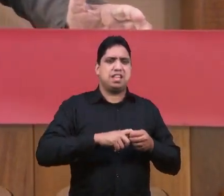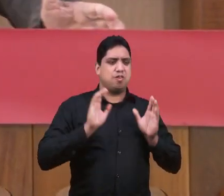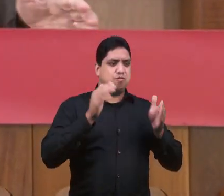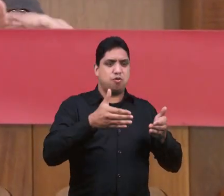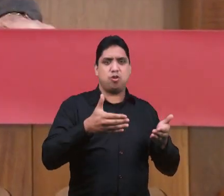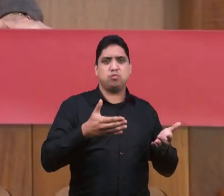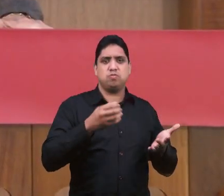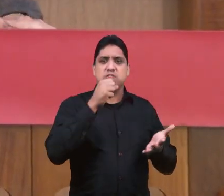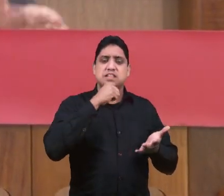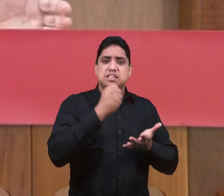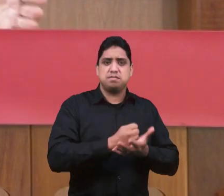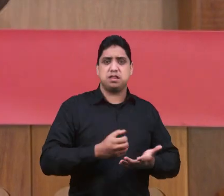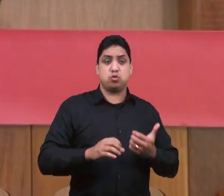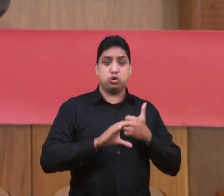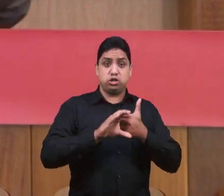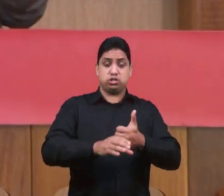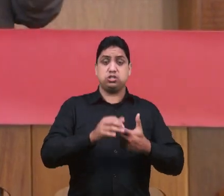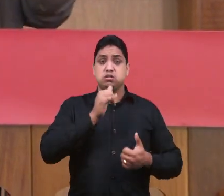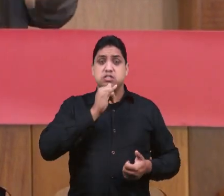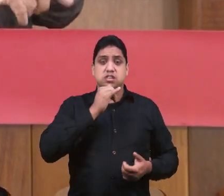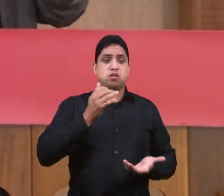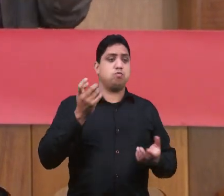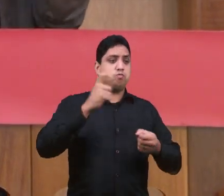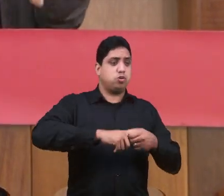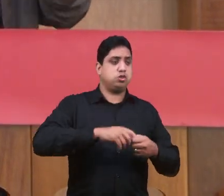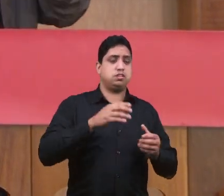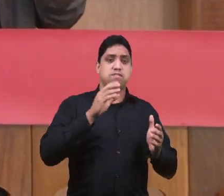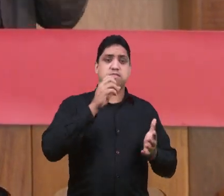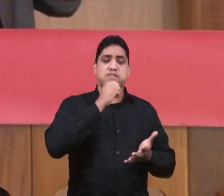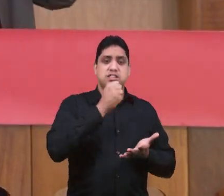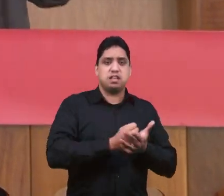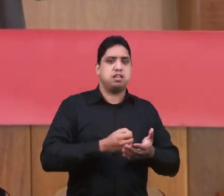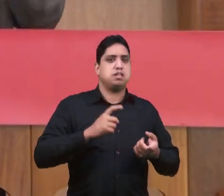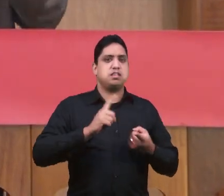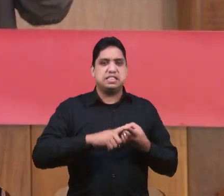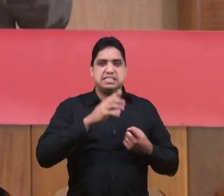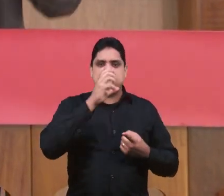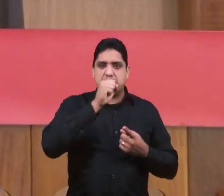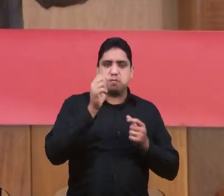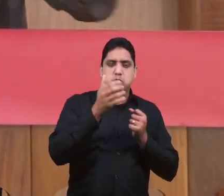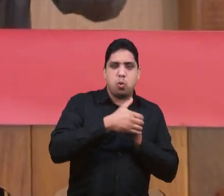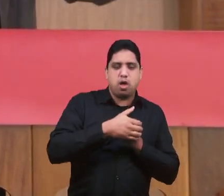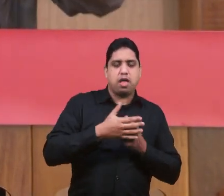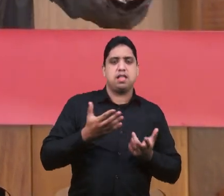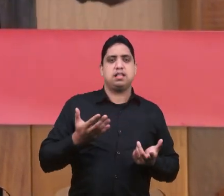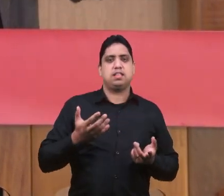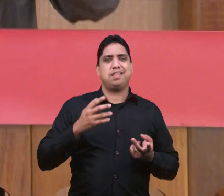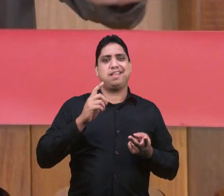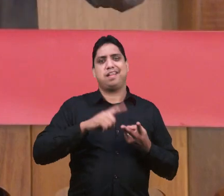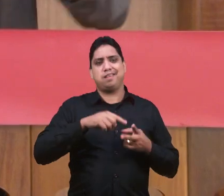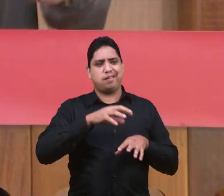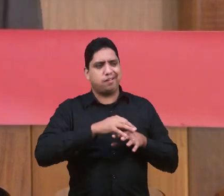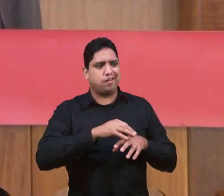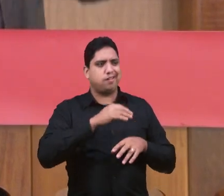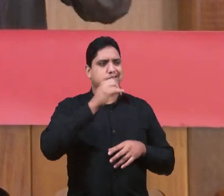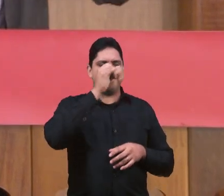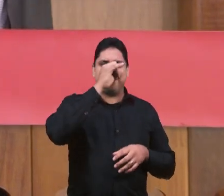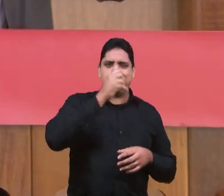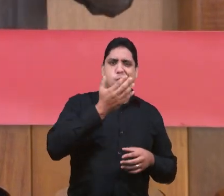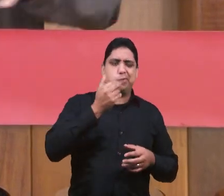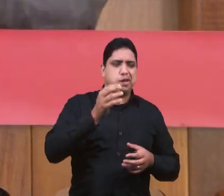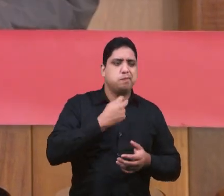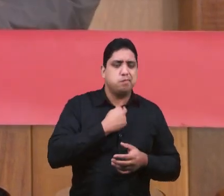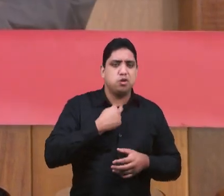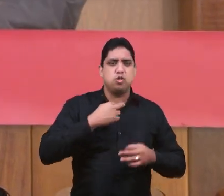Donc, le christianisme, il revient vers l'Ancien Testament. Donc, il commence à garder le samedi, garder